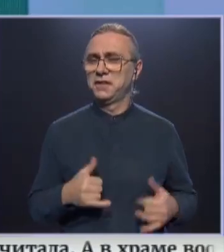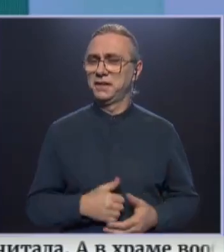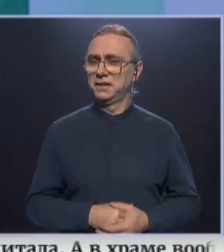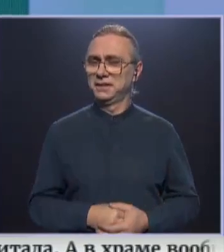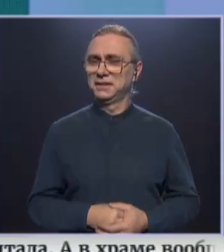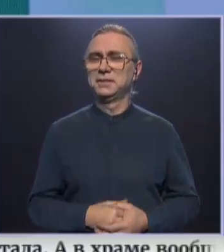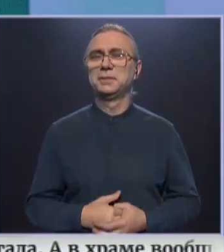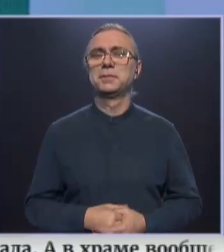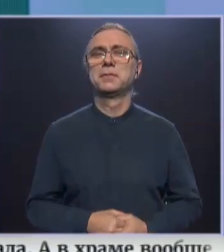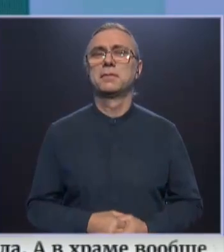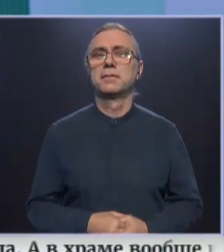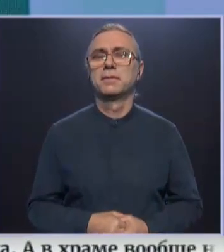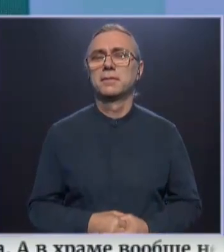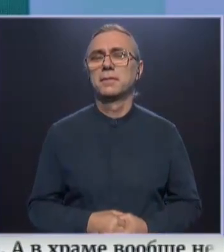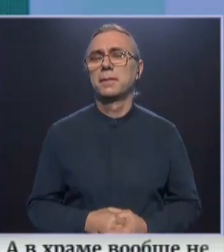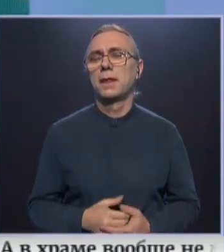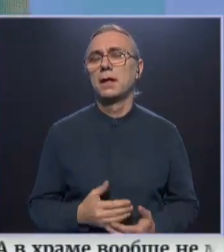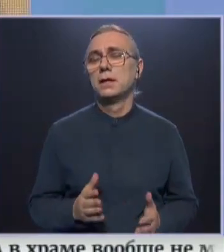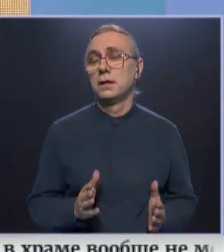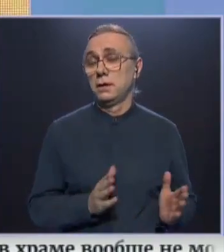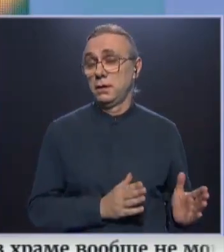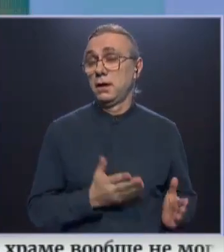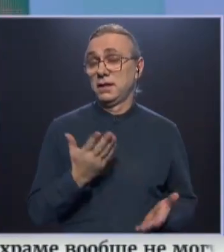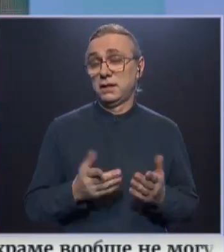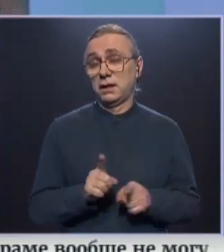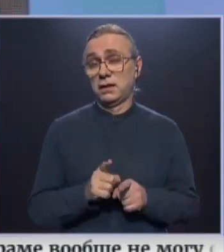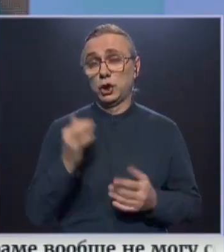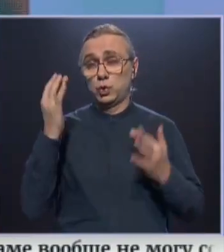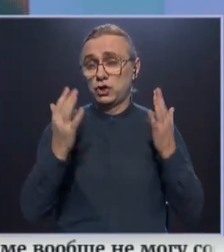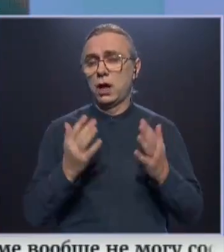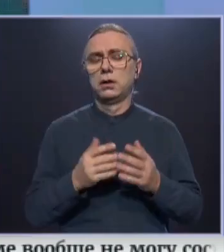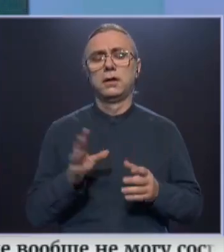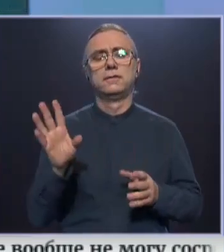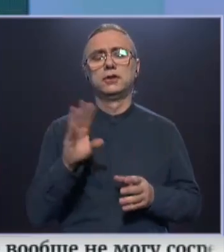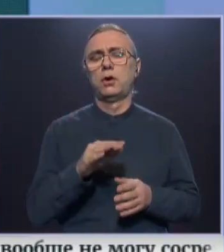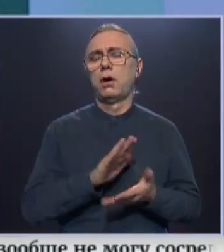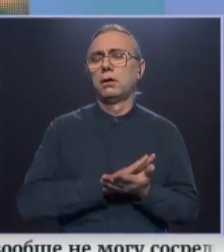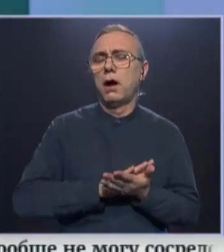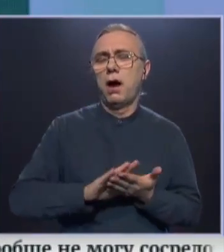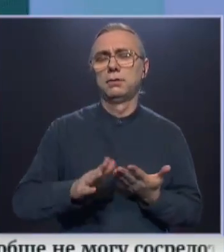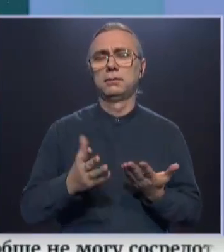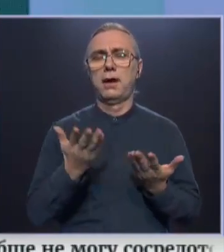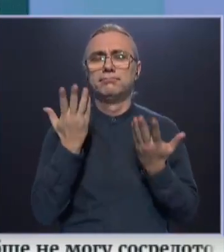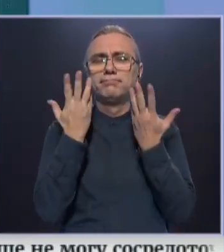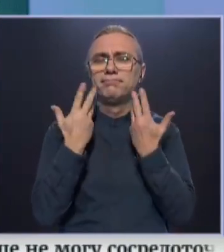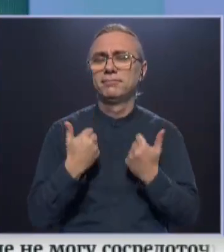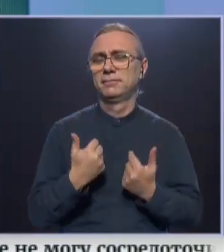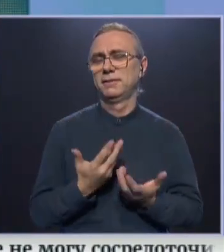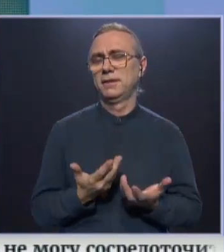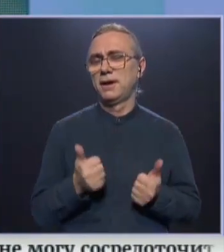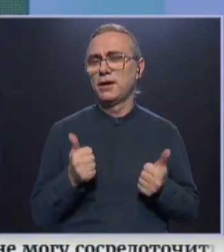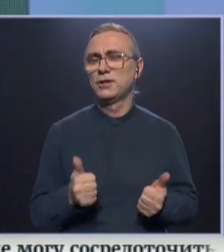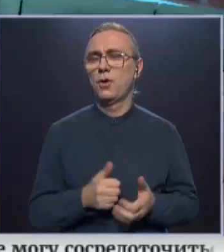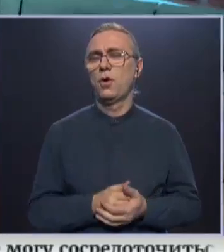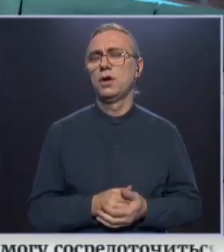рассуждения, что если все гладко, шоколадно, так сказать, комфорт и тепло, то не нужно, так сказать,